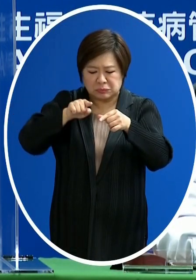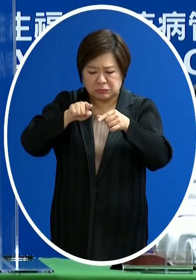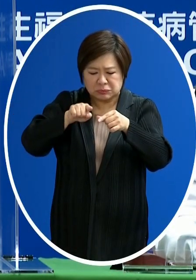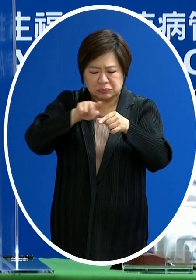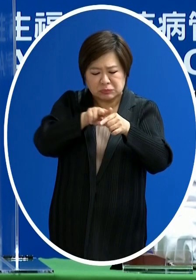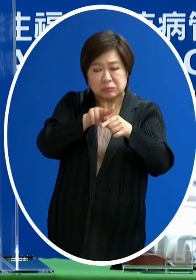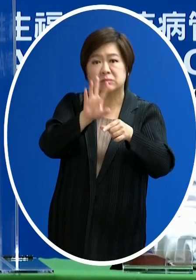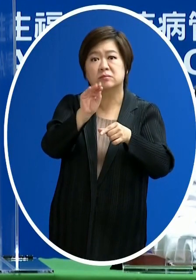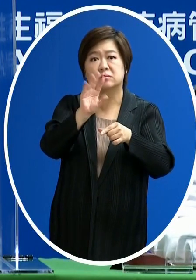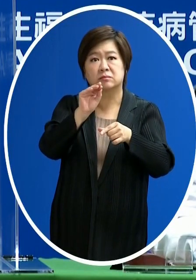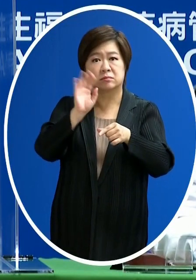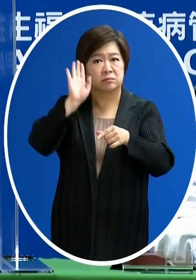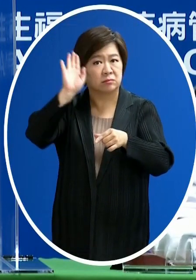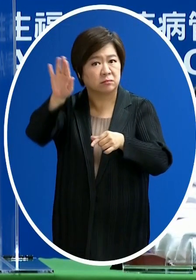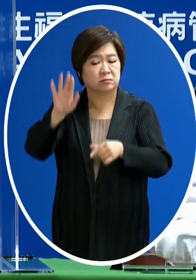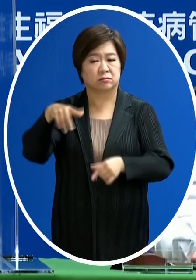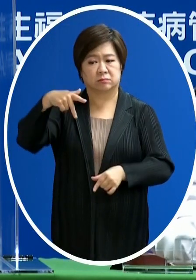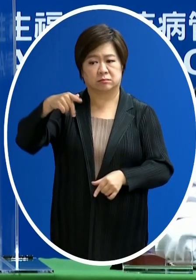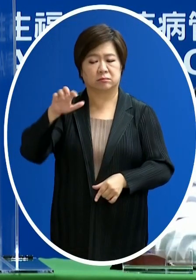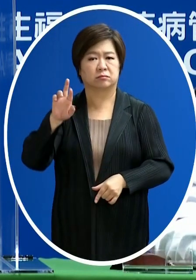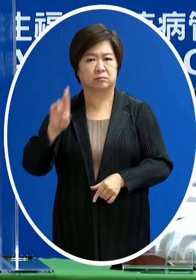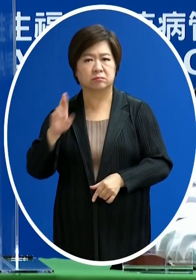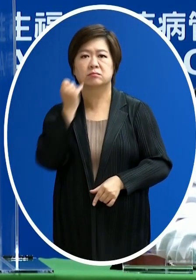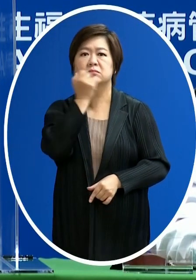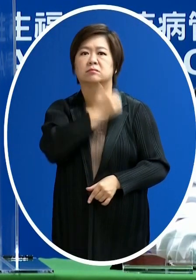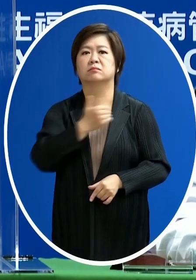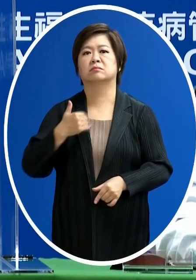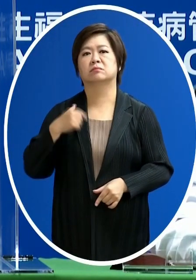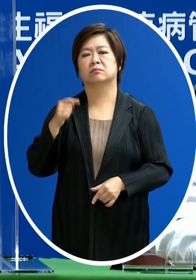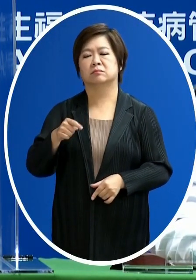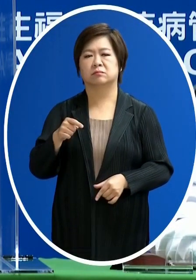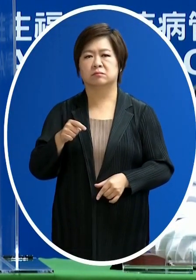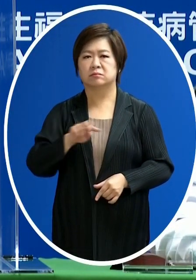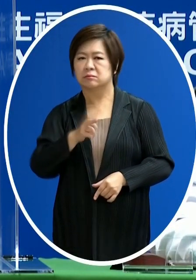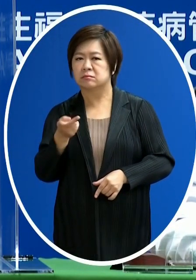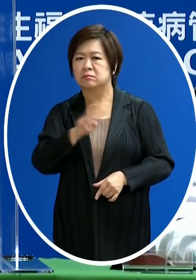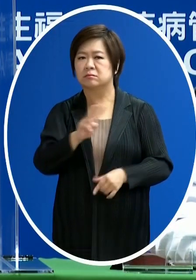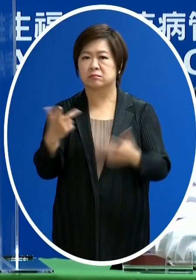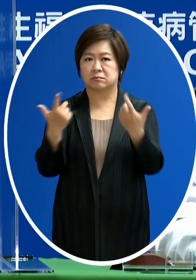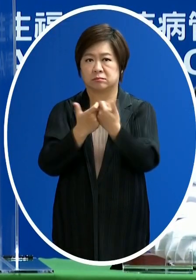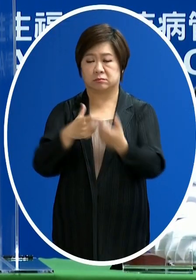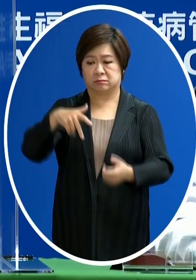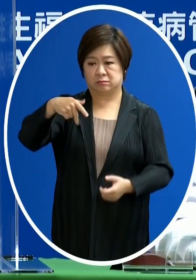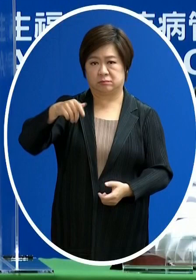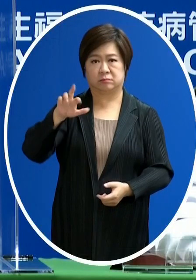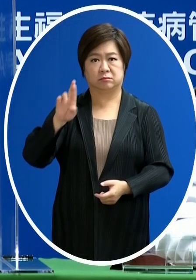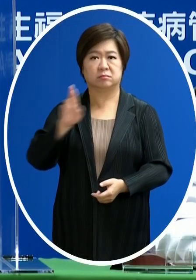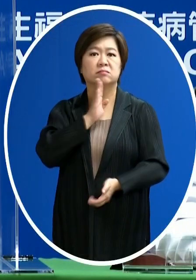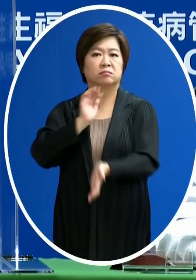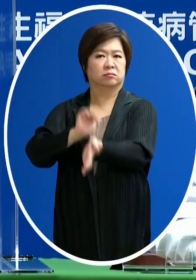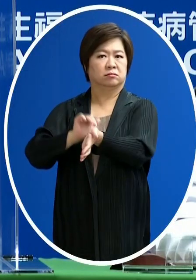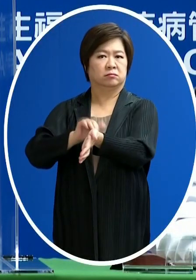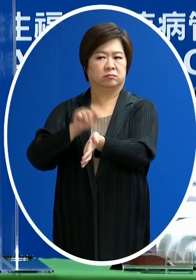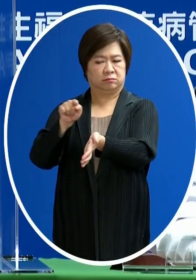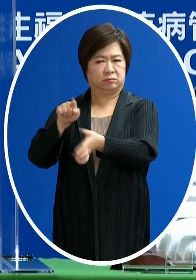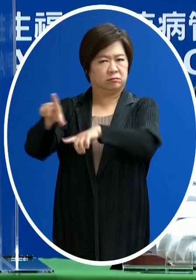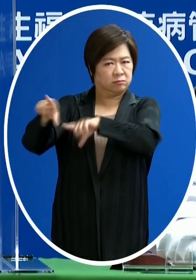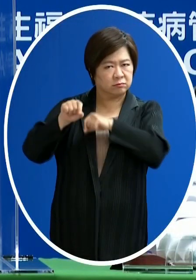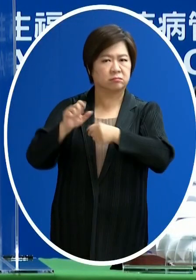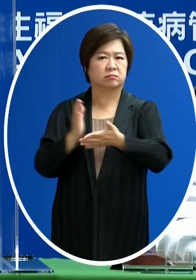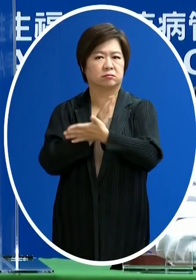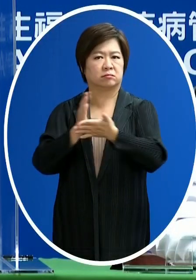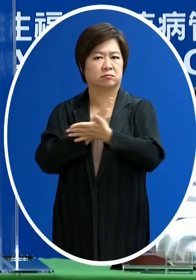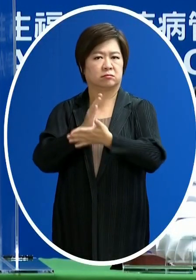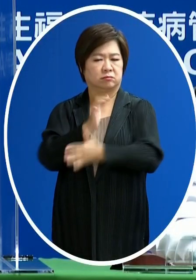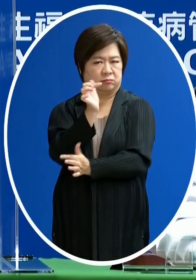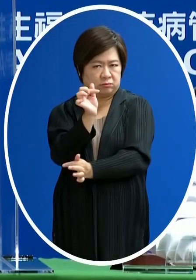阳性的才能够来做 PCR，然后 PCR 是我们的一个诊断跟确诊的工具，因为下